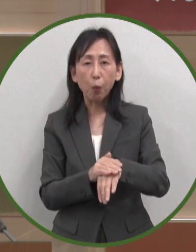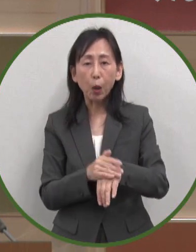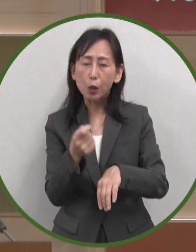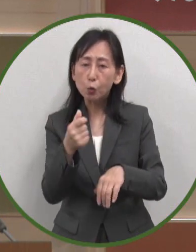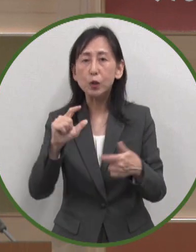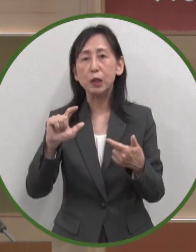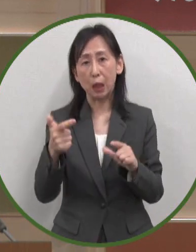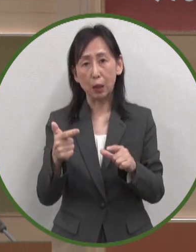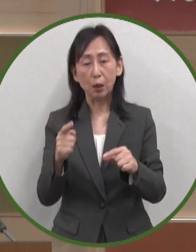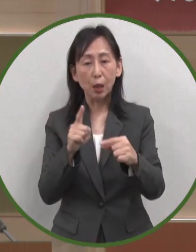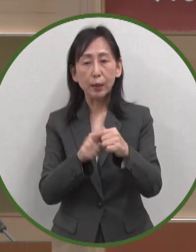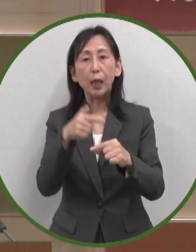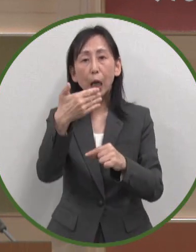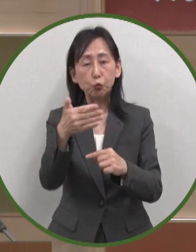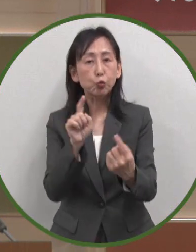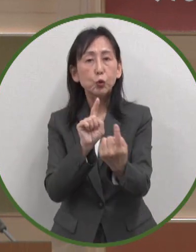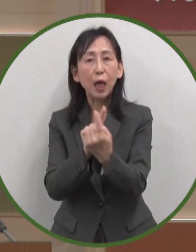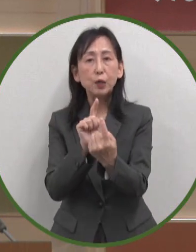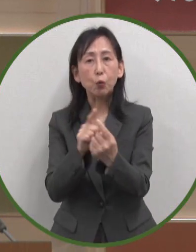区対象のものは